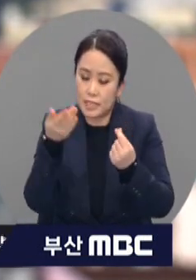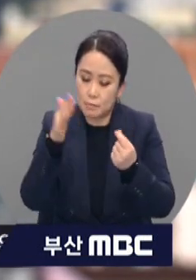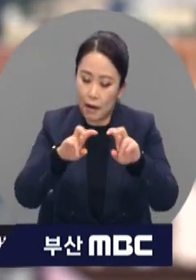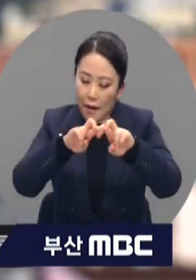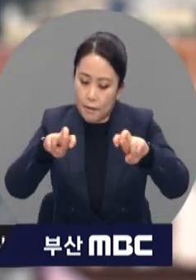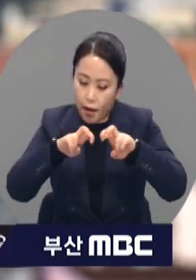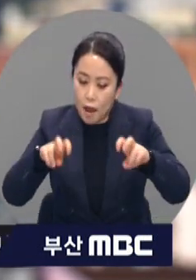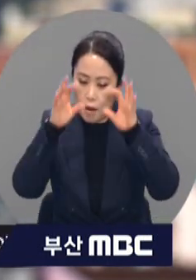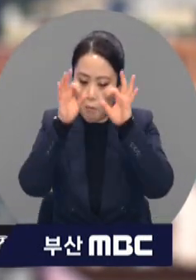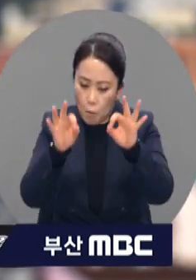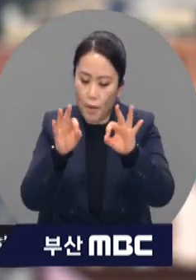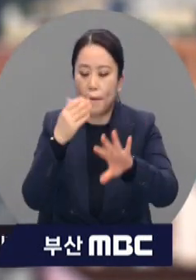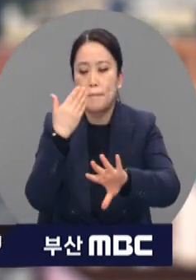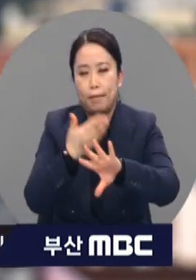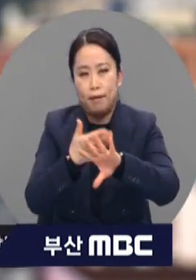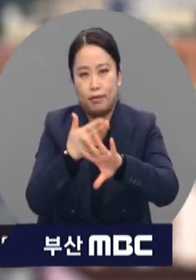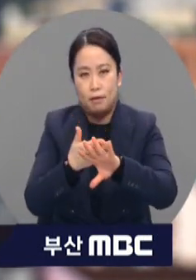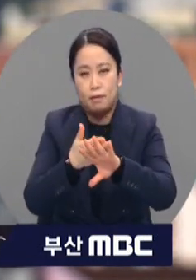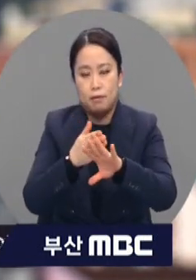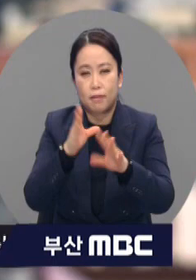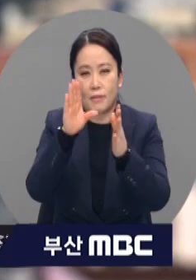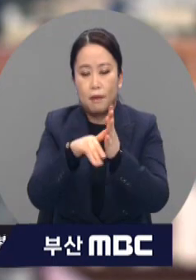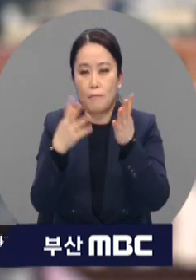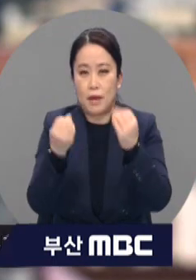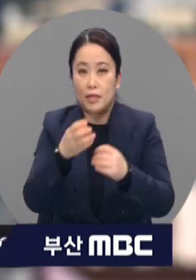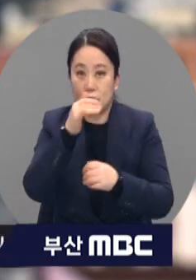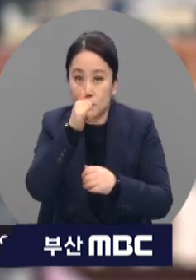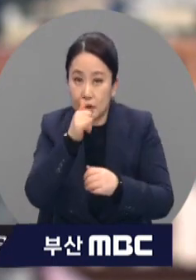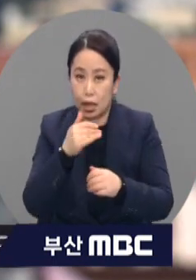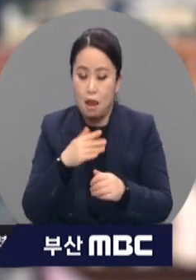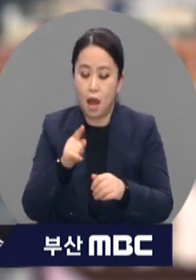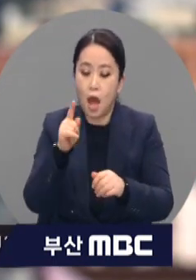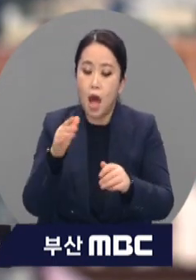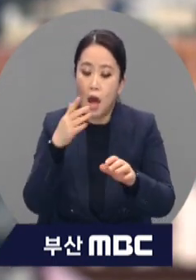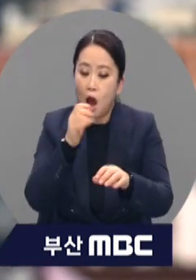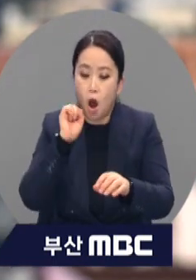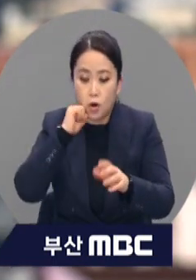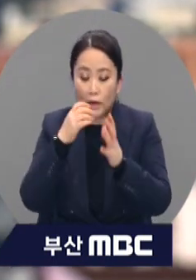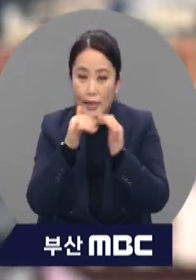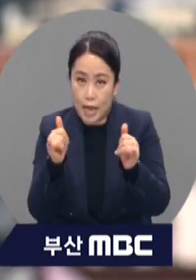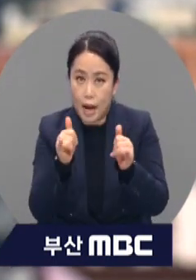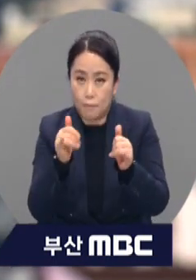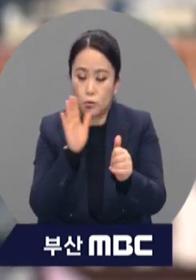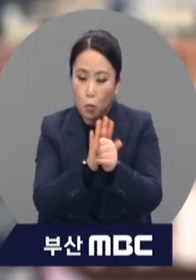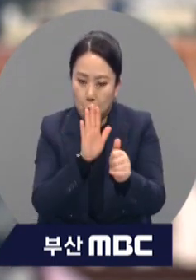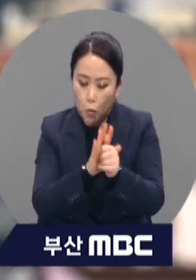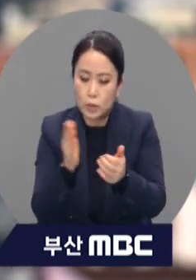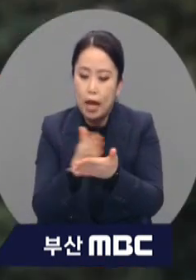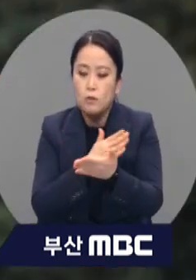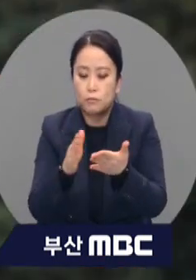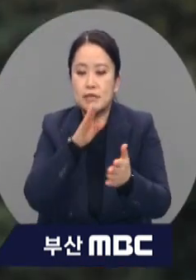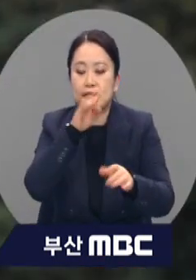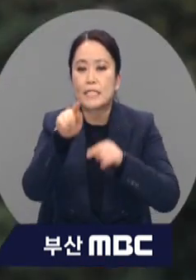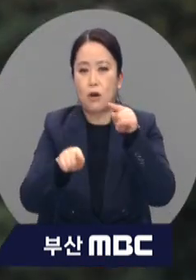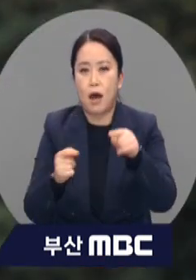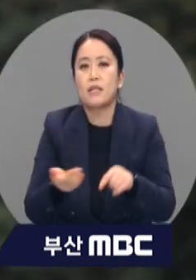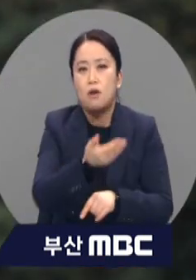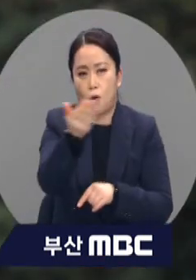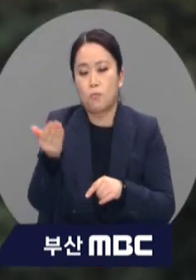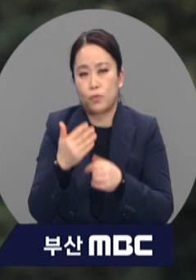그 반대인 경우도 있습니다. 주의를 살피고 나눔을 실천하는 바로 여러분들 덕분입니다.